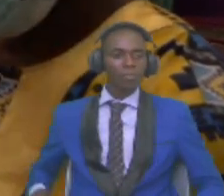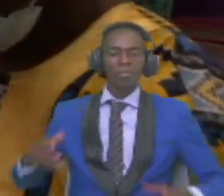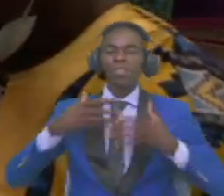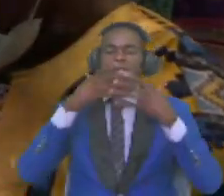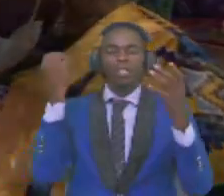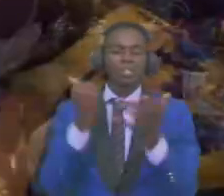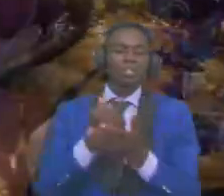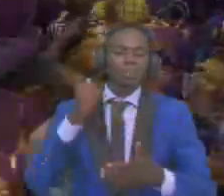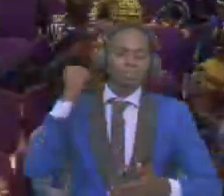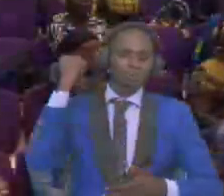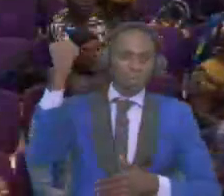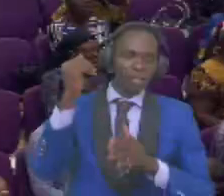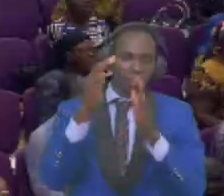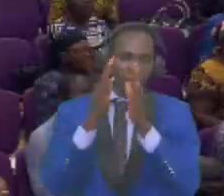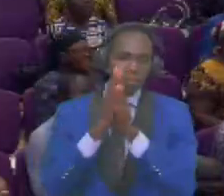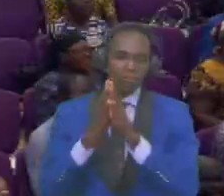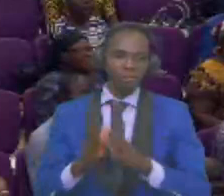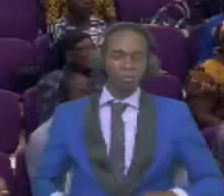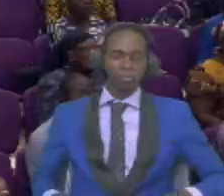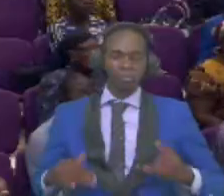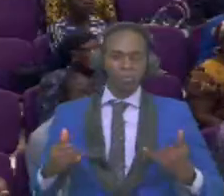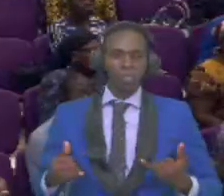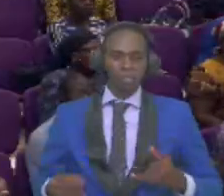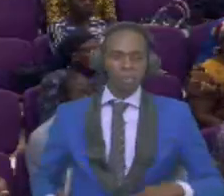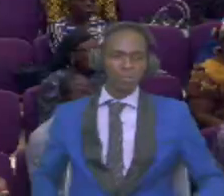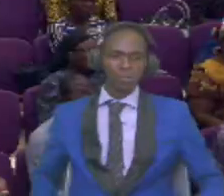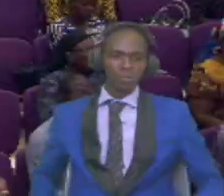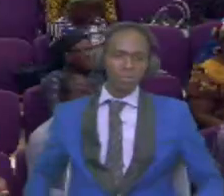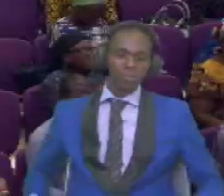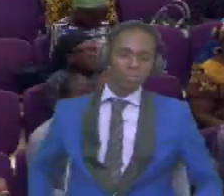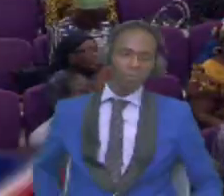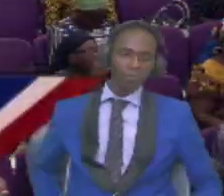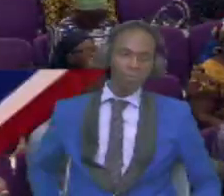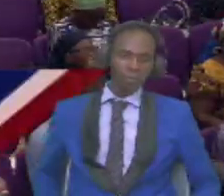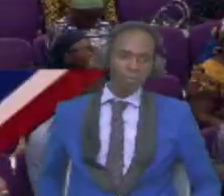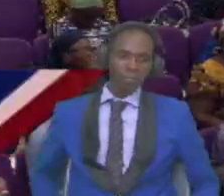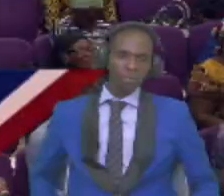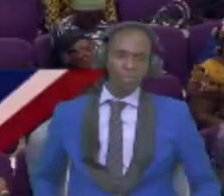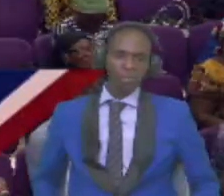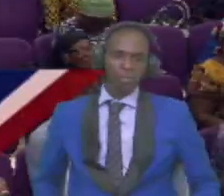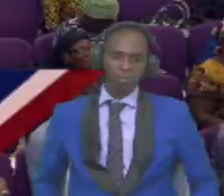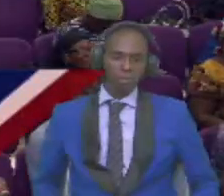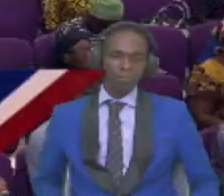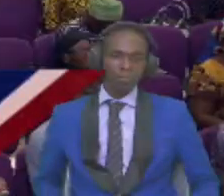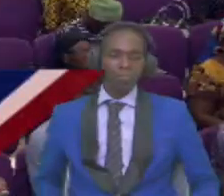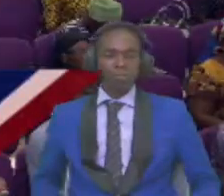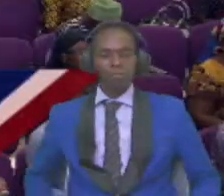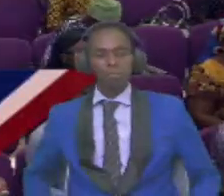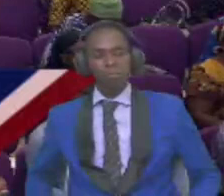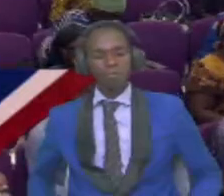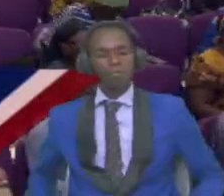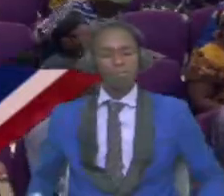amen numéro 2 maintenant c'est renoncer à tout